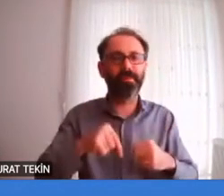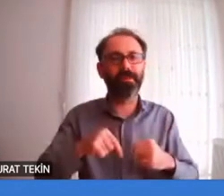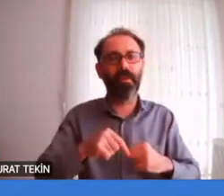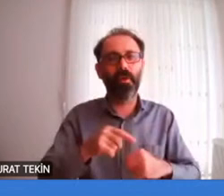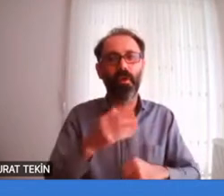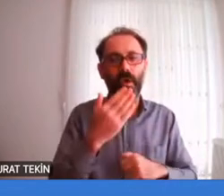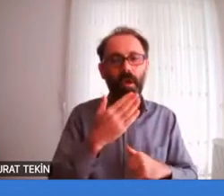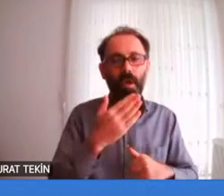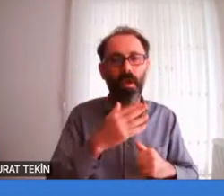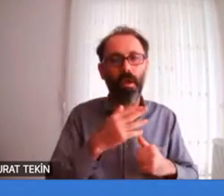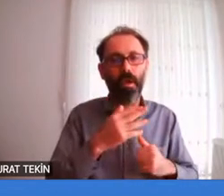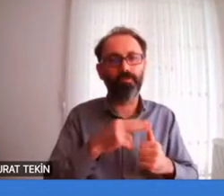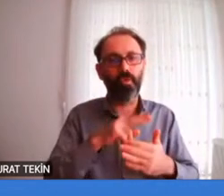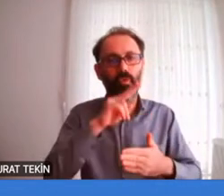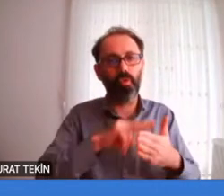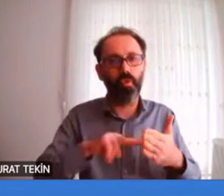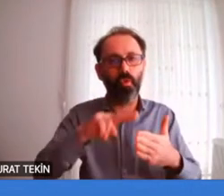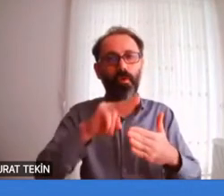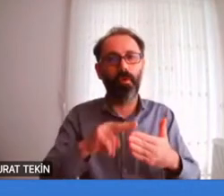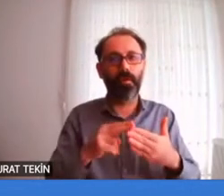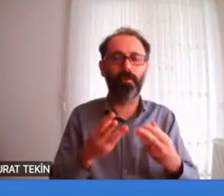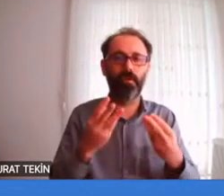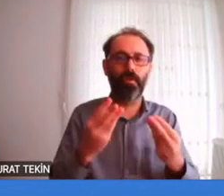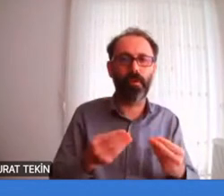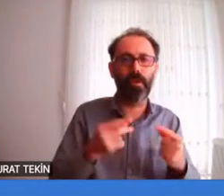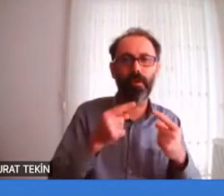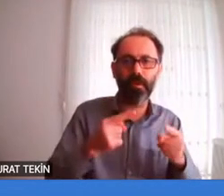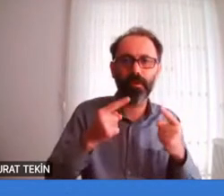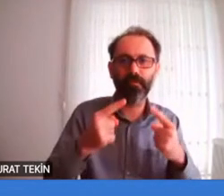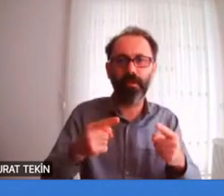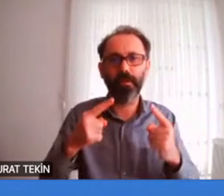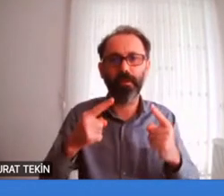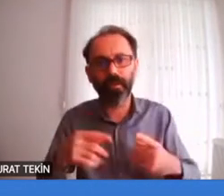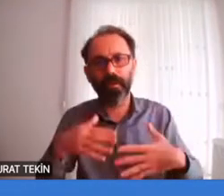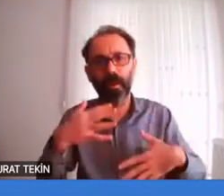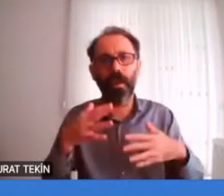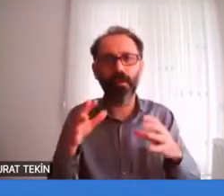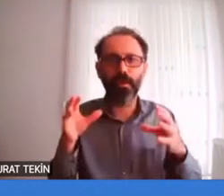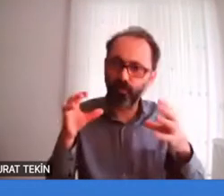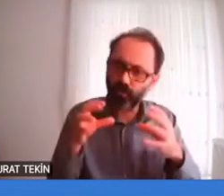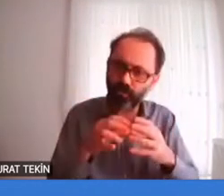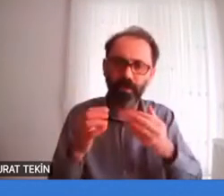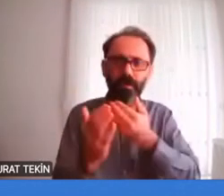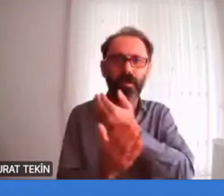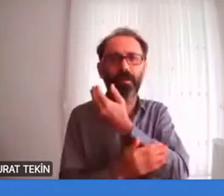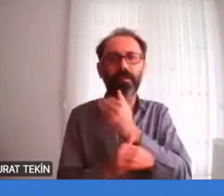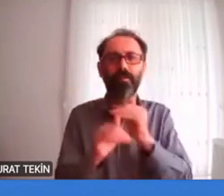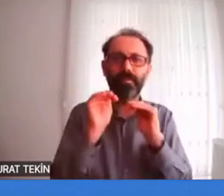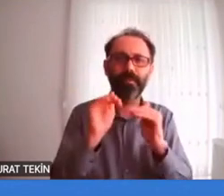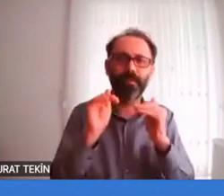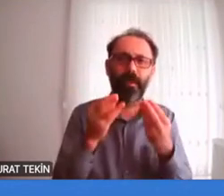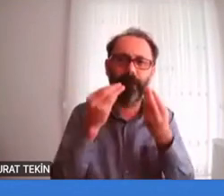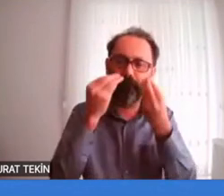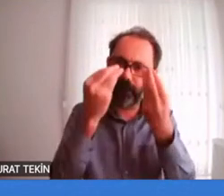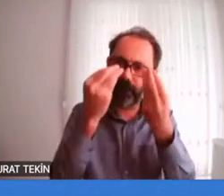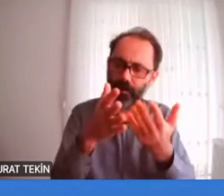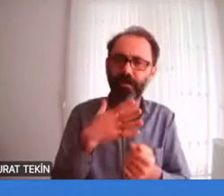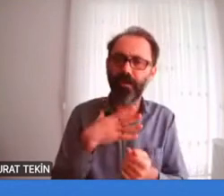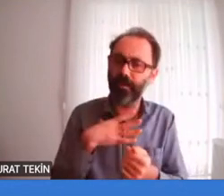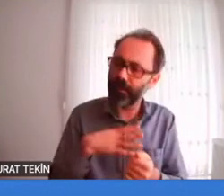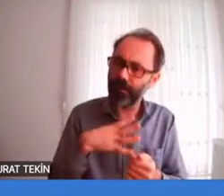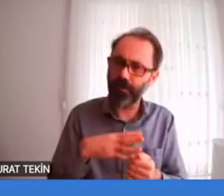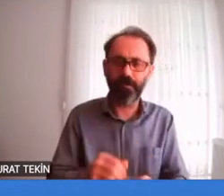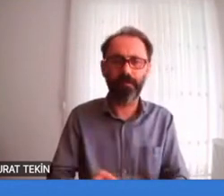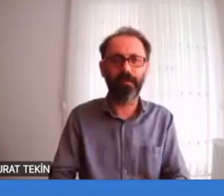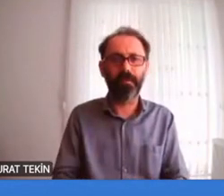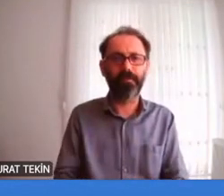arzu ettiğimiz şey hiçbir arkadaşımızın hiçbir engele takılmaksızın hayatını rahat, refah içerisinde sürdürebileceği bir üniversite